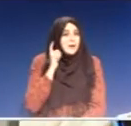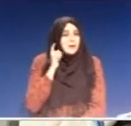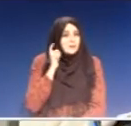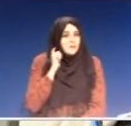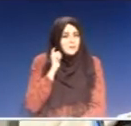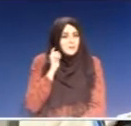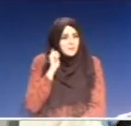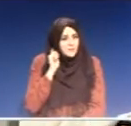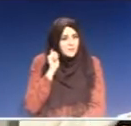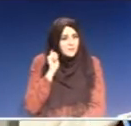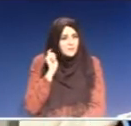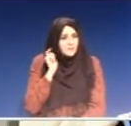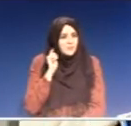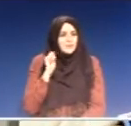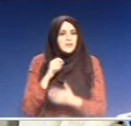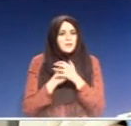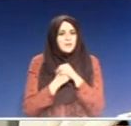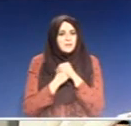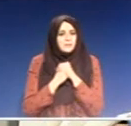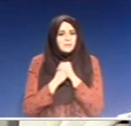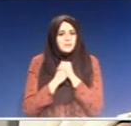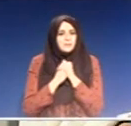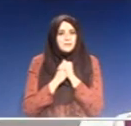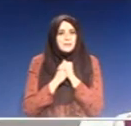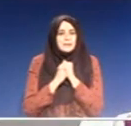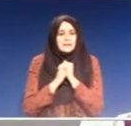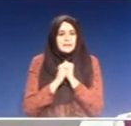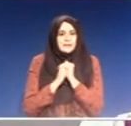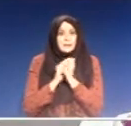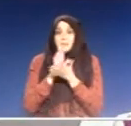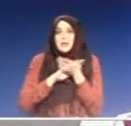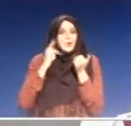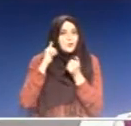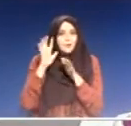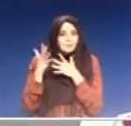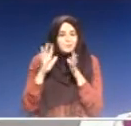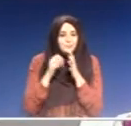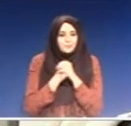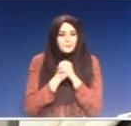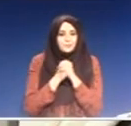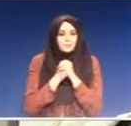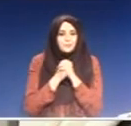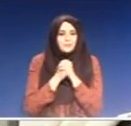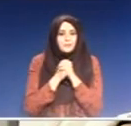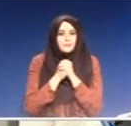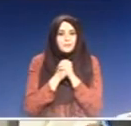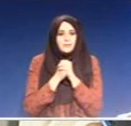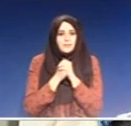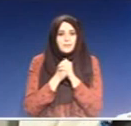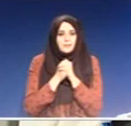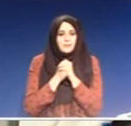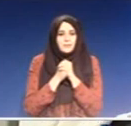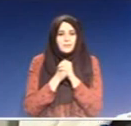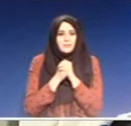نتصل بكم وما نحكم. لماذا أجاز الله سبحانه وتعالى الكذب في